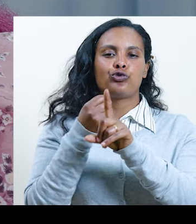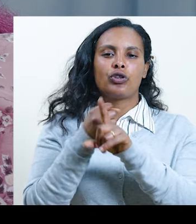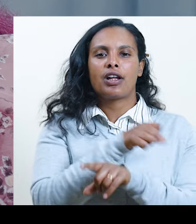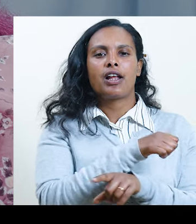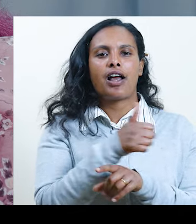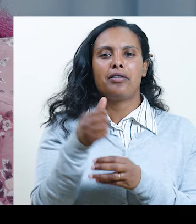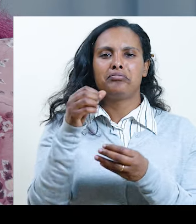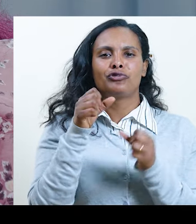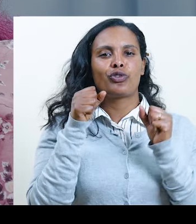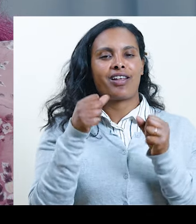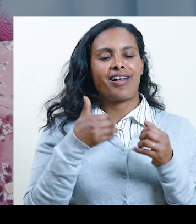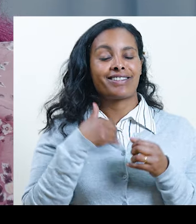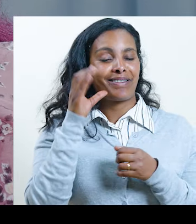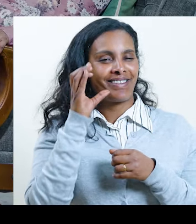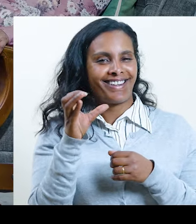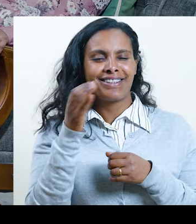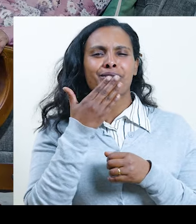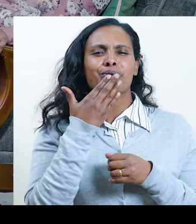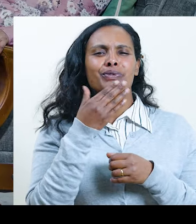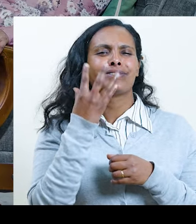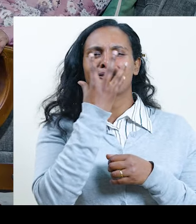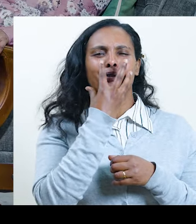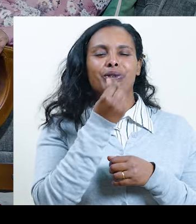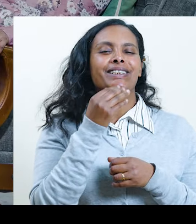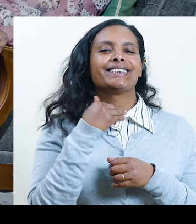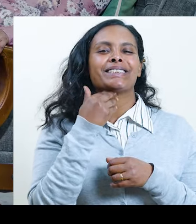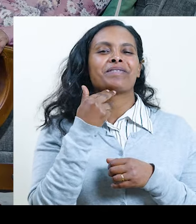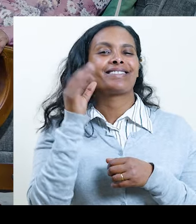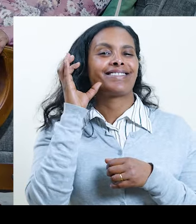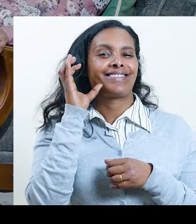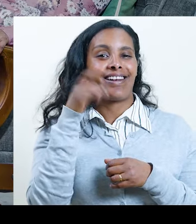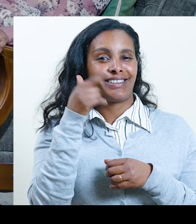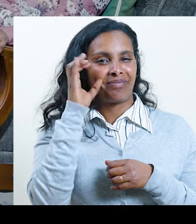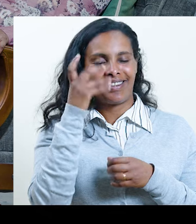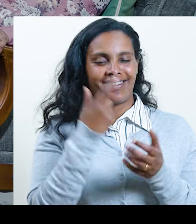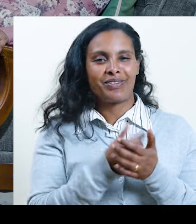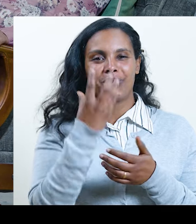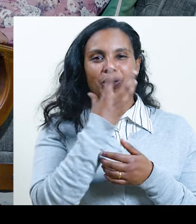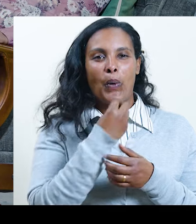ከምትወተውች ውጪ ሌላ ታለንት እንዳለሽ ሰምተናልና ጥሩ ድምጽ እንዳለሽ ሰምተናል። እስቲ አንድ ቆንጆ ሙዚቃ።